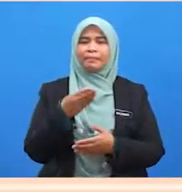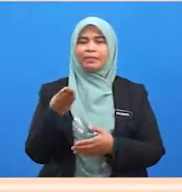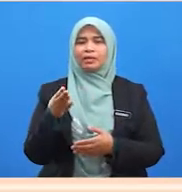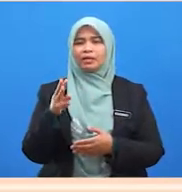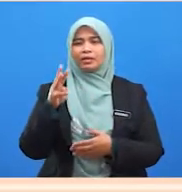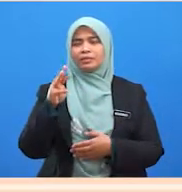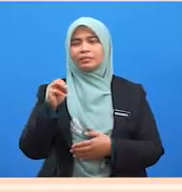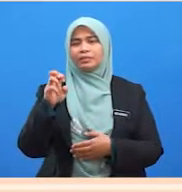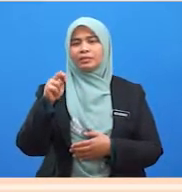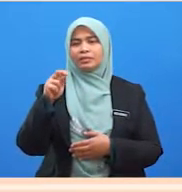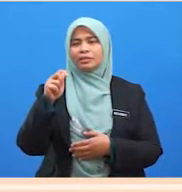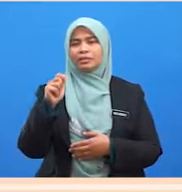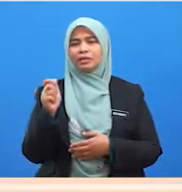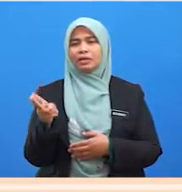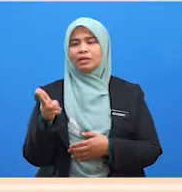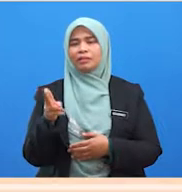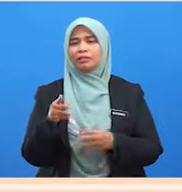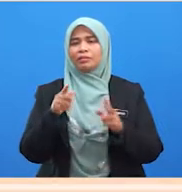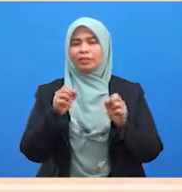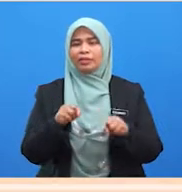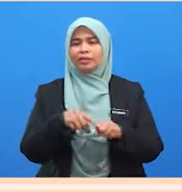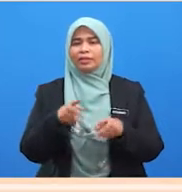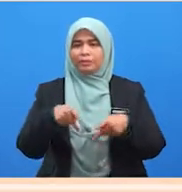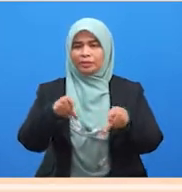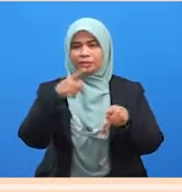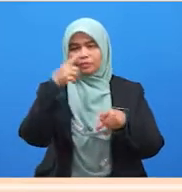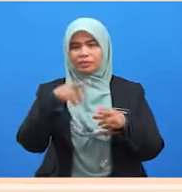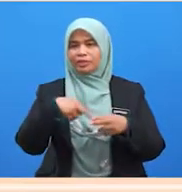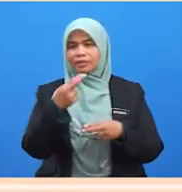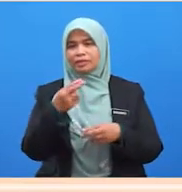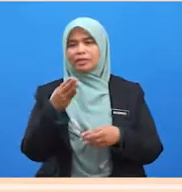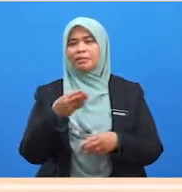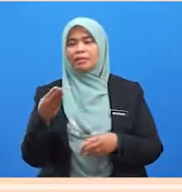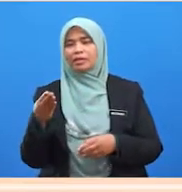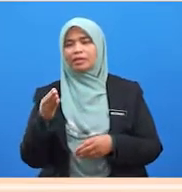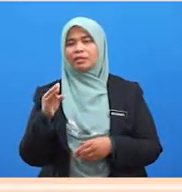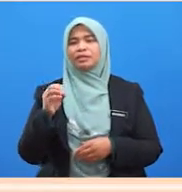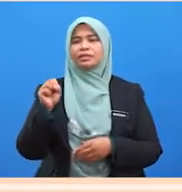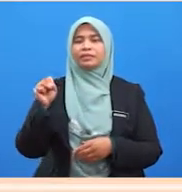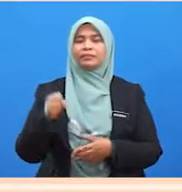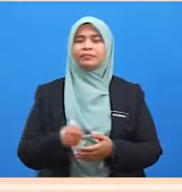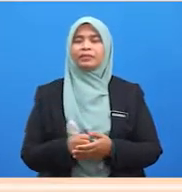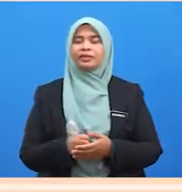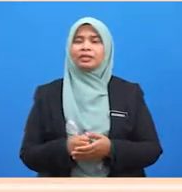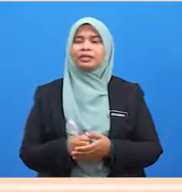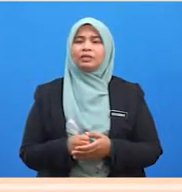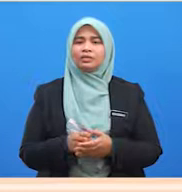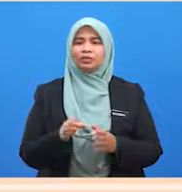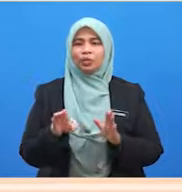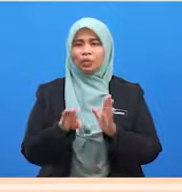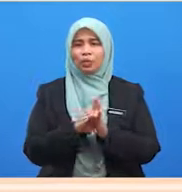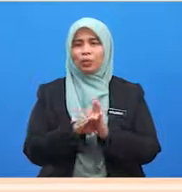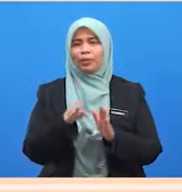prima boleh diproses untuk menghasilkan barangan sekunder. Berikut merupakan contoh